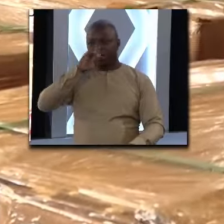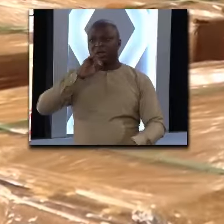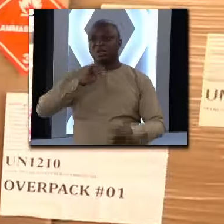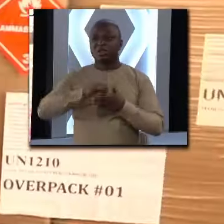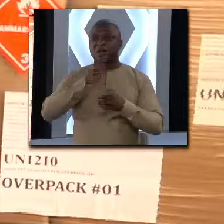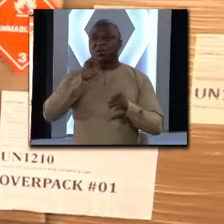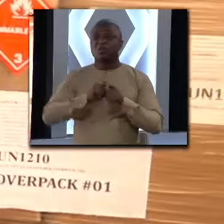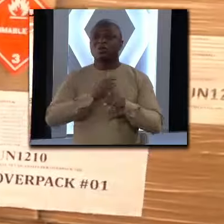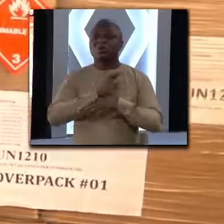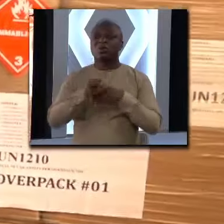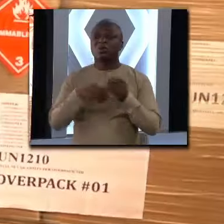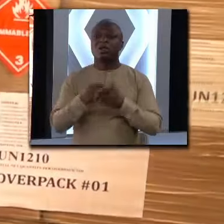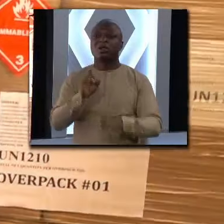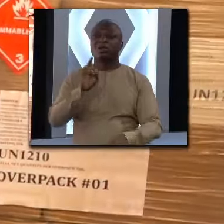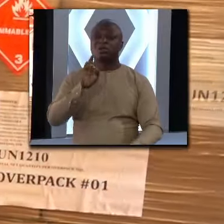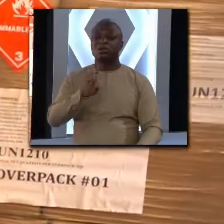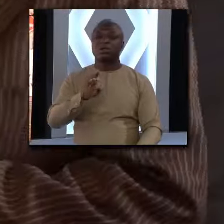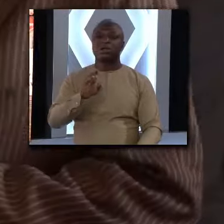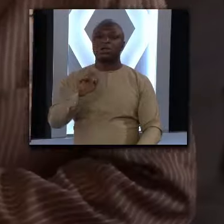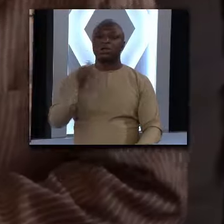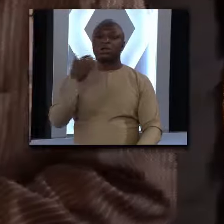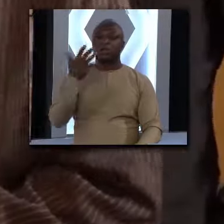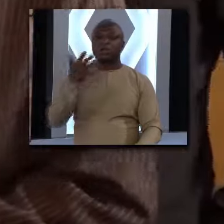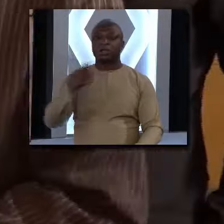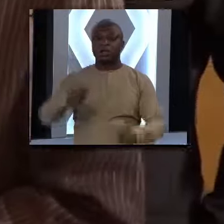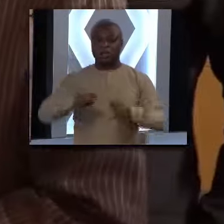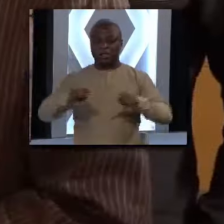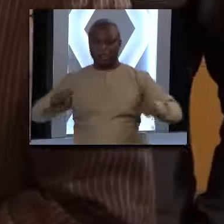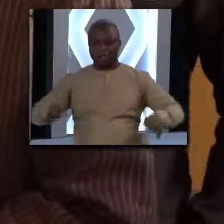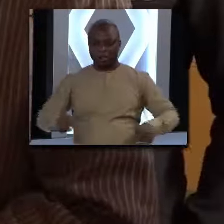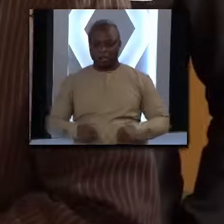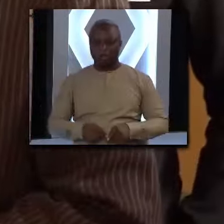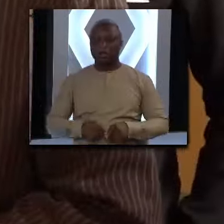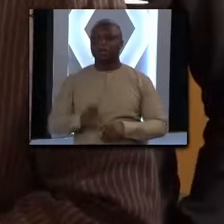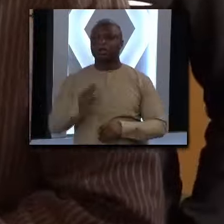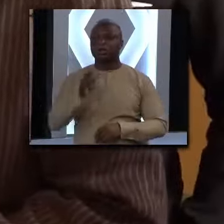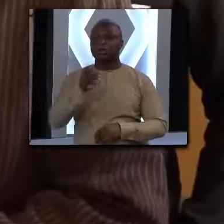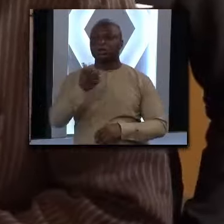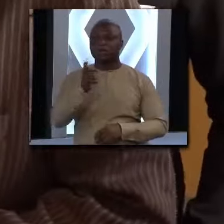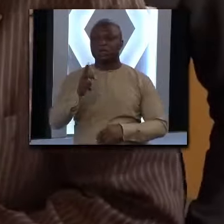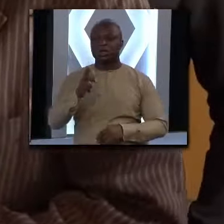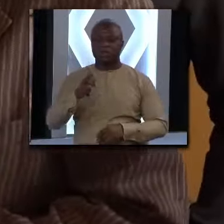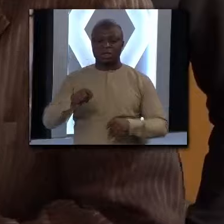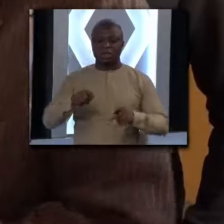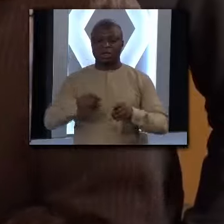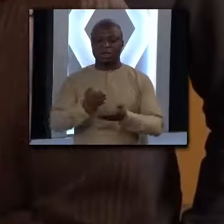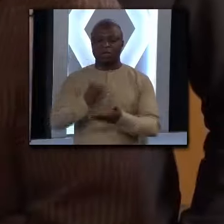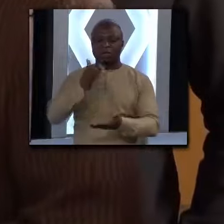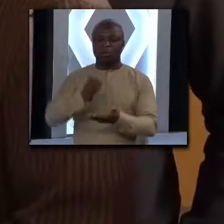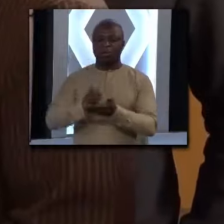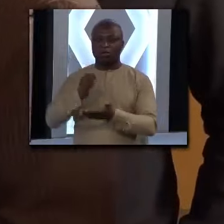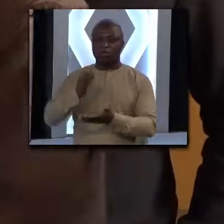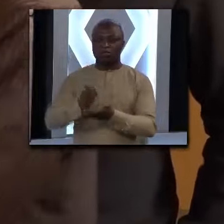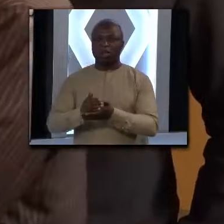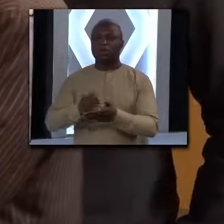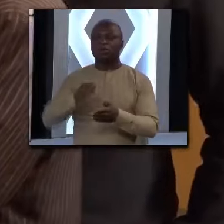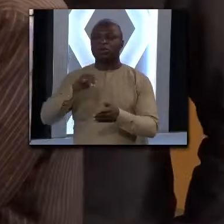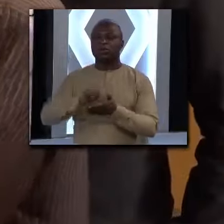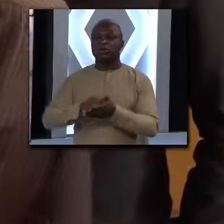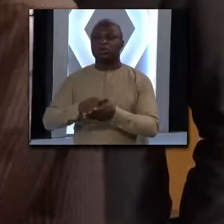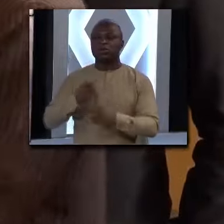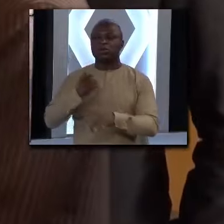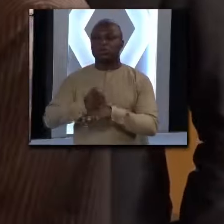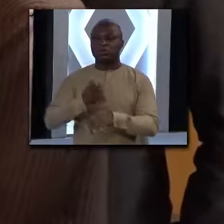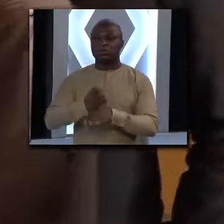au total 107 cartons contenant chacun 300 flacons d'encre indélébile qui ont été réceptionnés ce soir sous